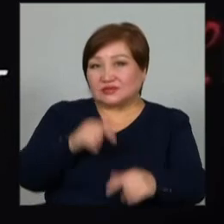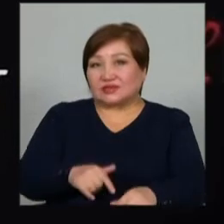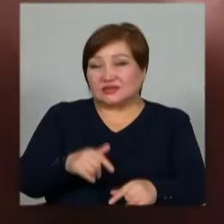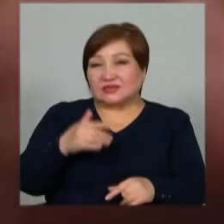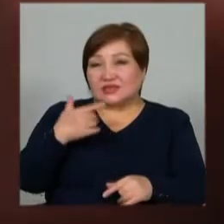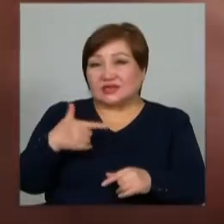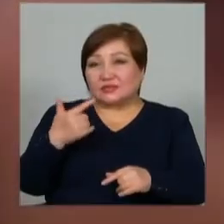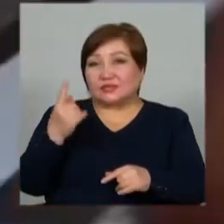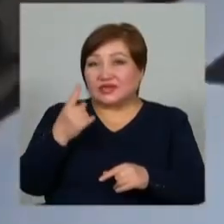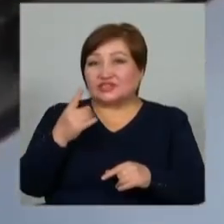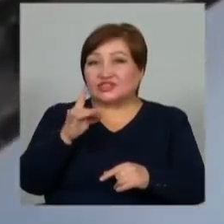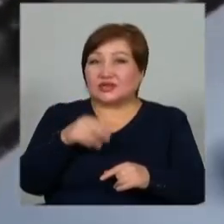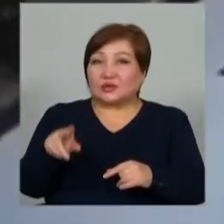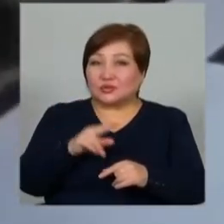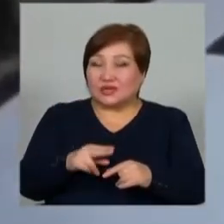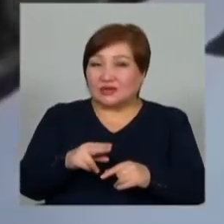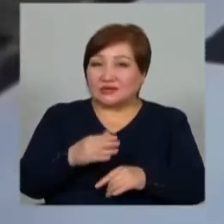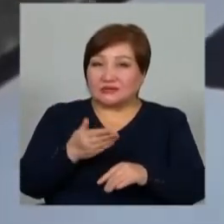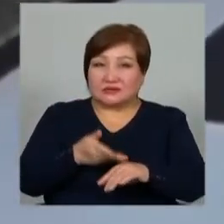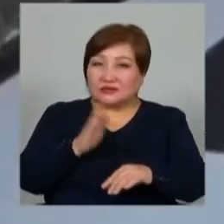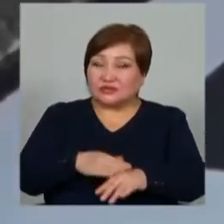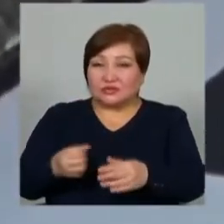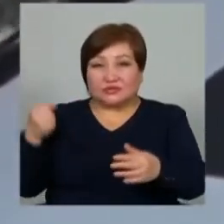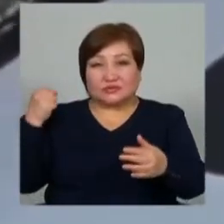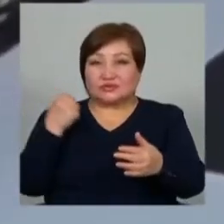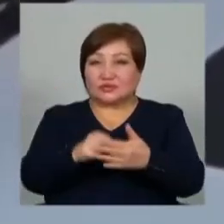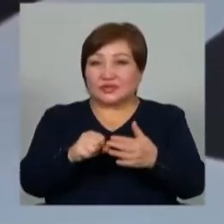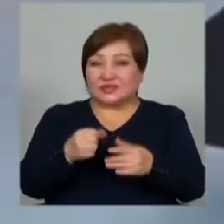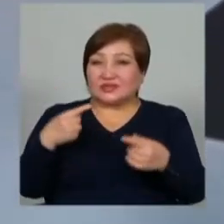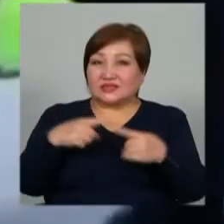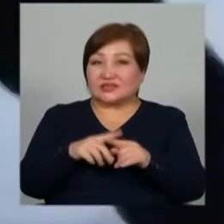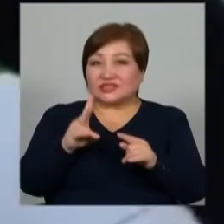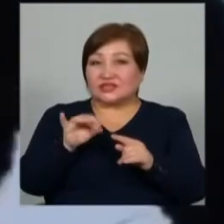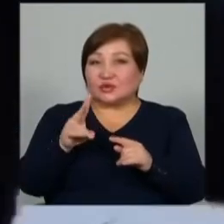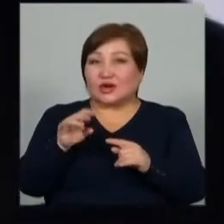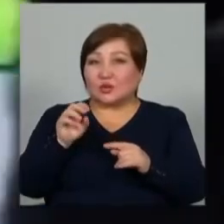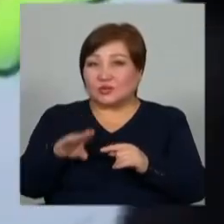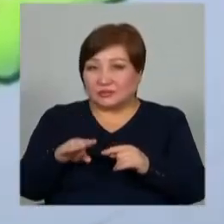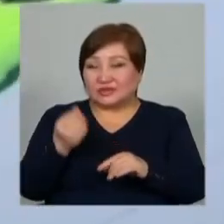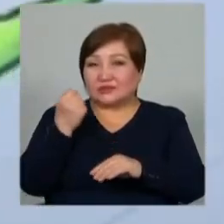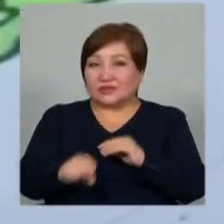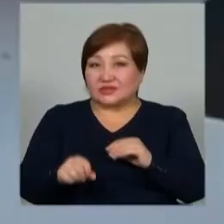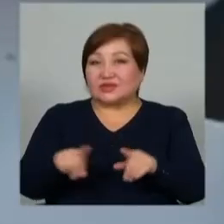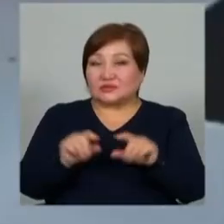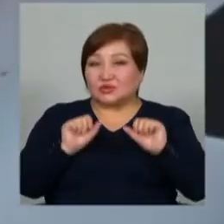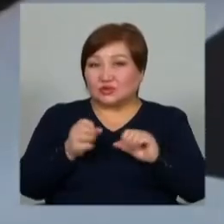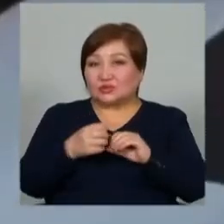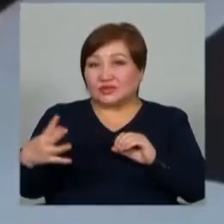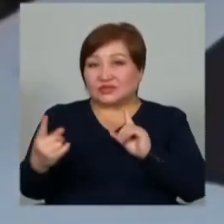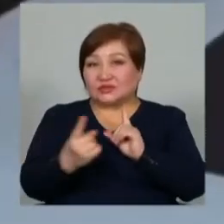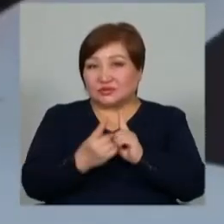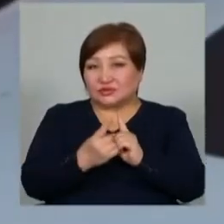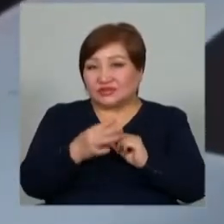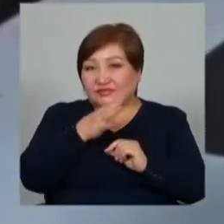спортшыны бірінші раундтың соңына қарай ауыр соққының астына алып, техникалық нокаутпен жеңіске жетті. Осылайша спортшымыз 15-ші кездесуінде мерзімінен